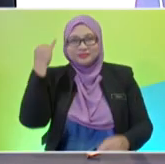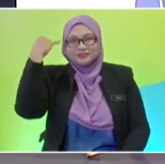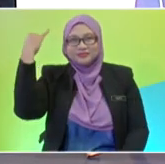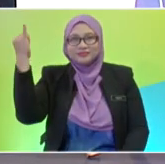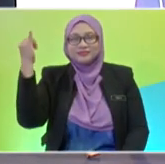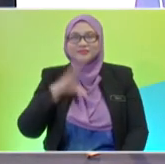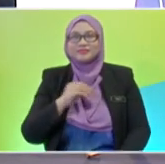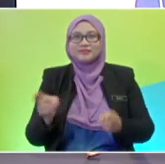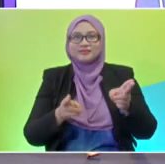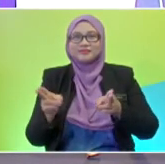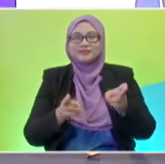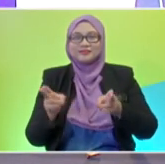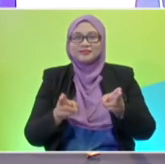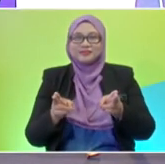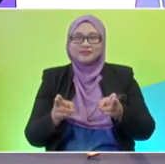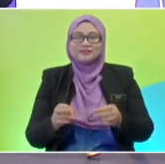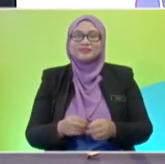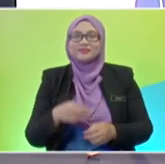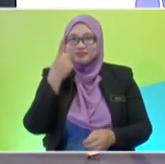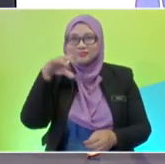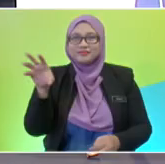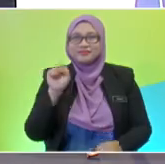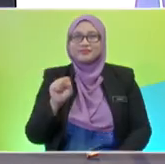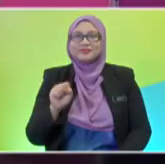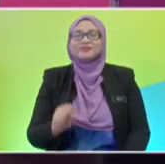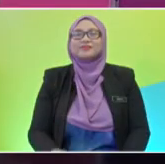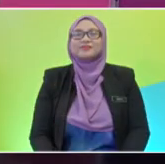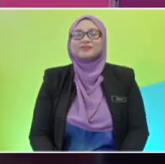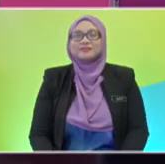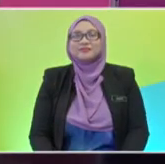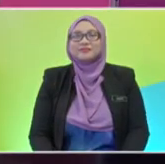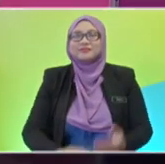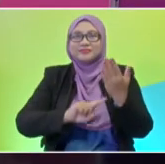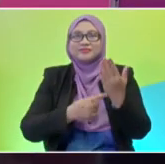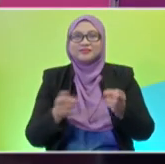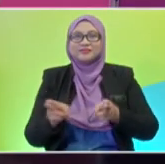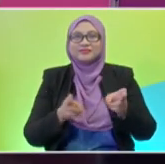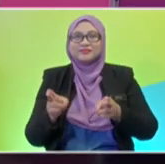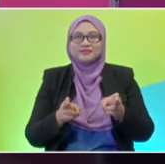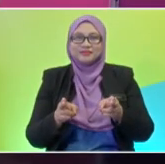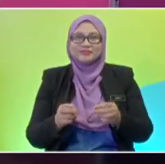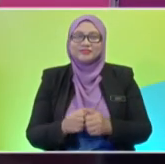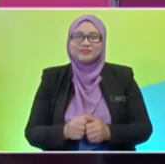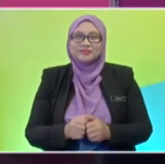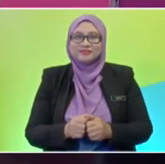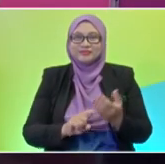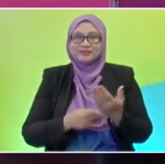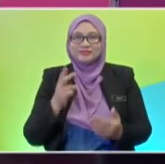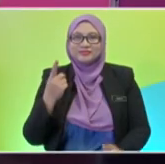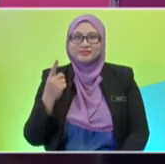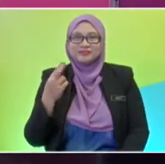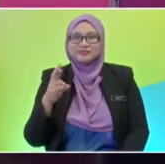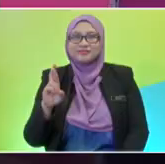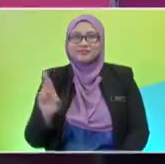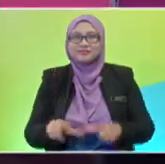dan memerlukan seribu baik kita mulai 1000 langkah kita untuk kelas hari ini Mari kita Oke terima kasih